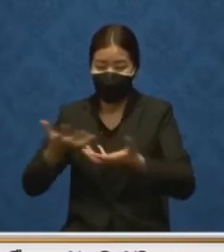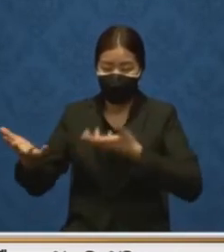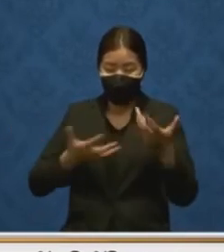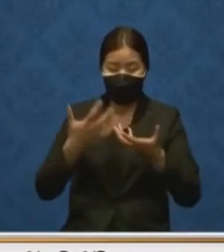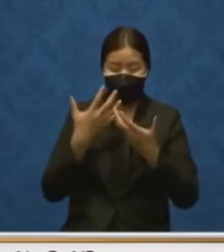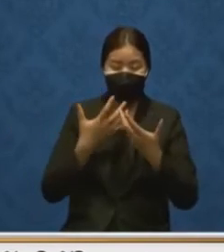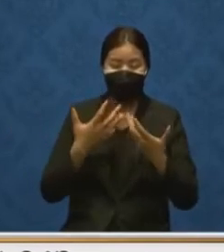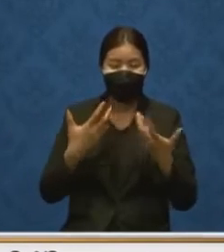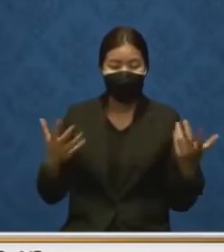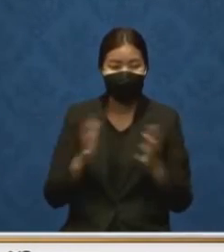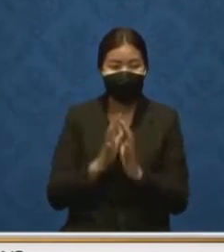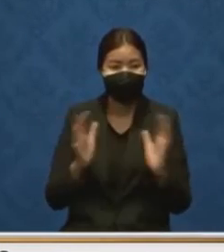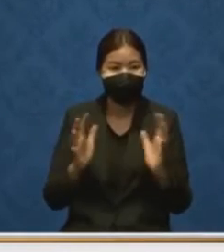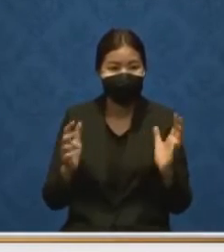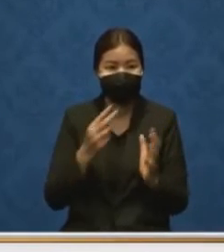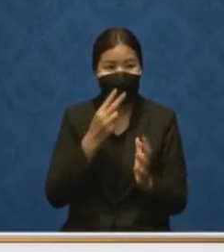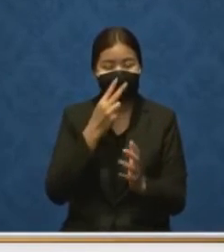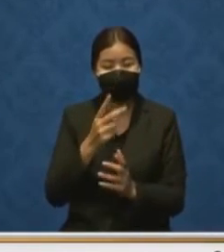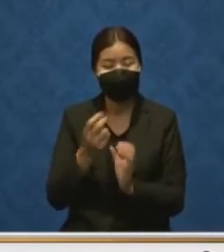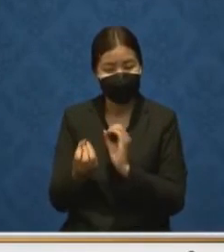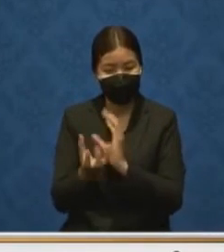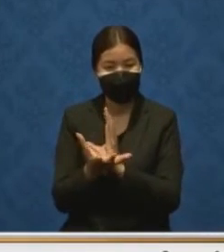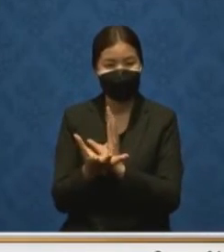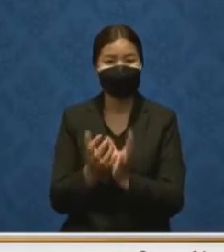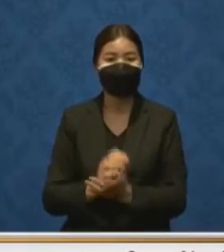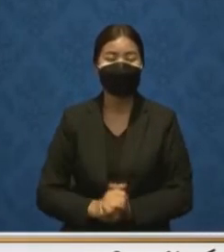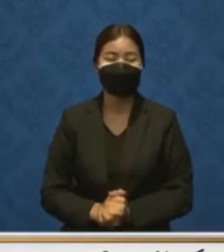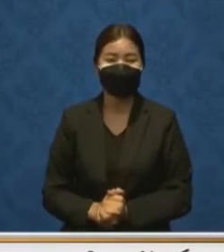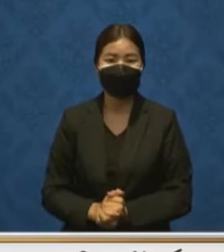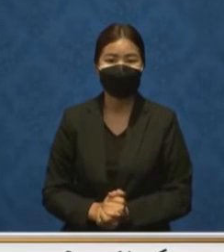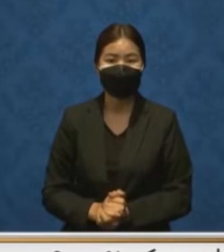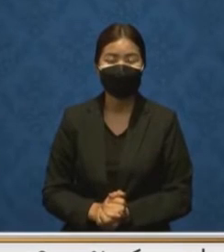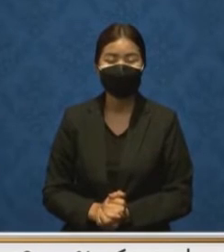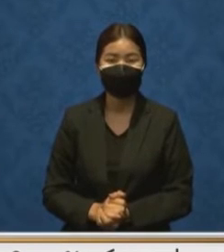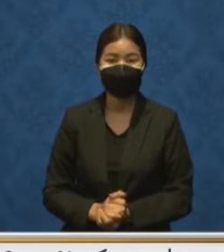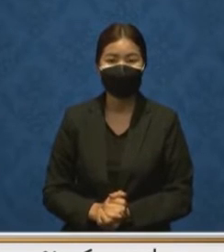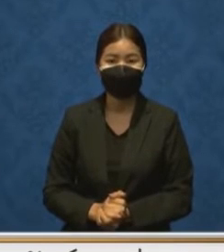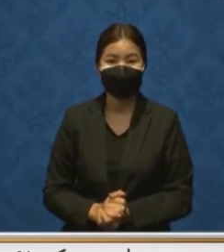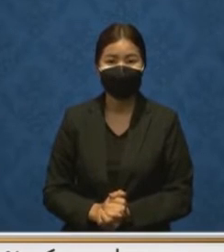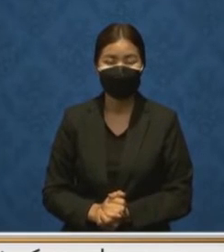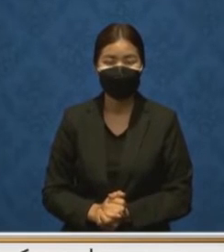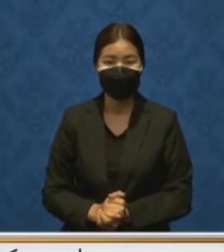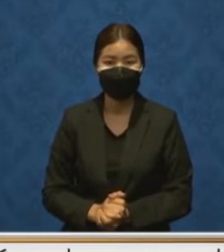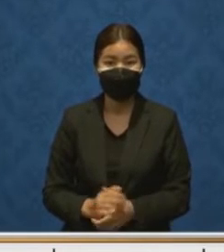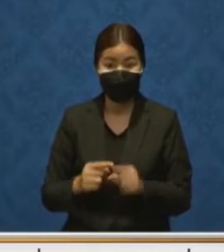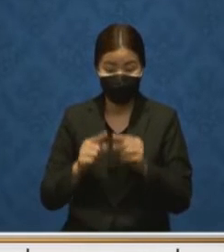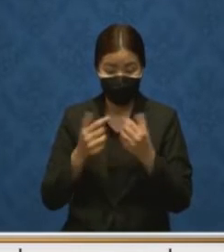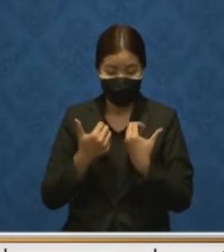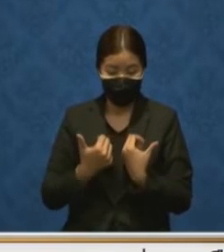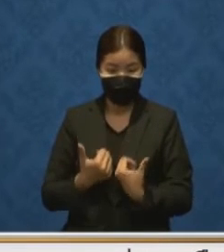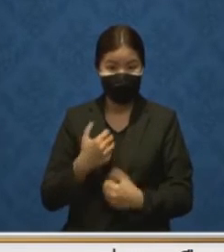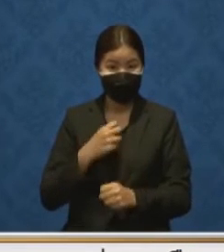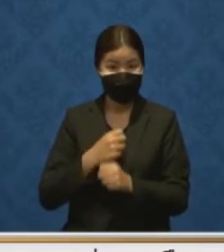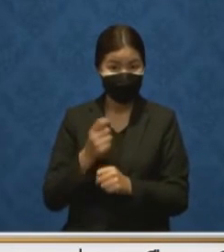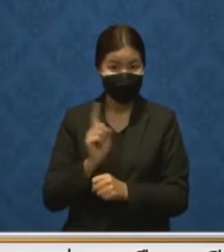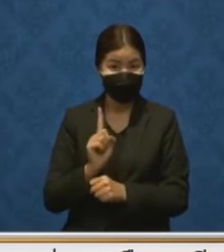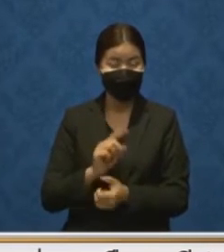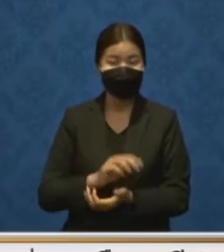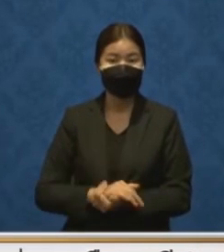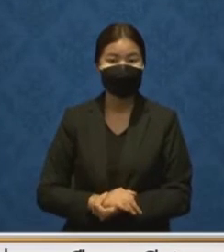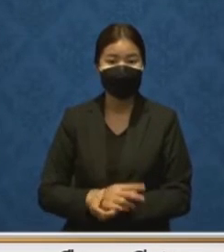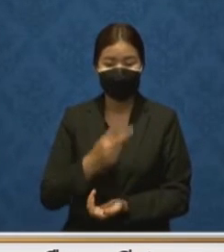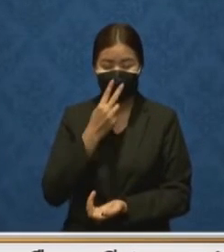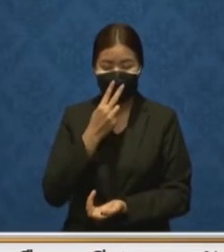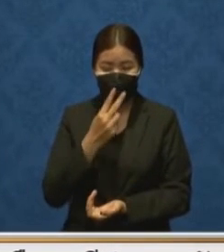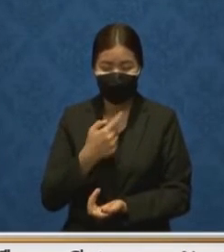นผมวาดูไม่เจอดแล้ครับแต่วนนี้สิ่งหนึ่งที่เราสามารถทำได้ก็คือยังกำกับ